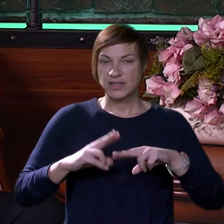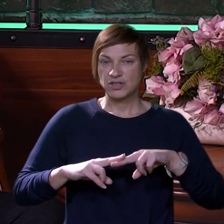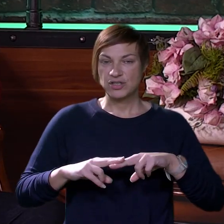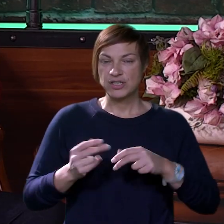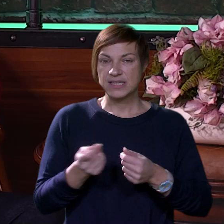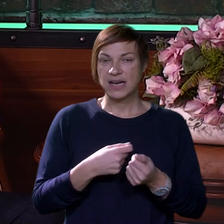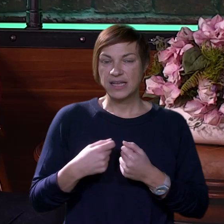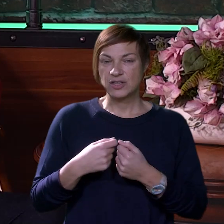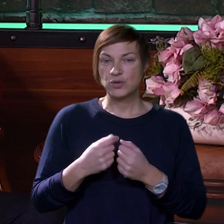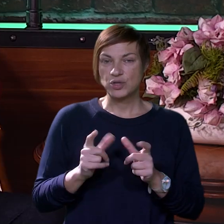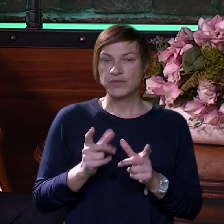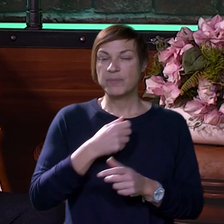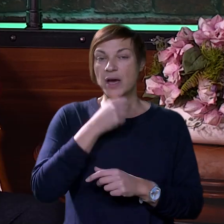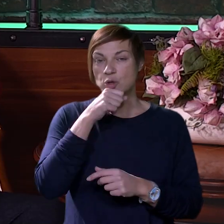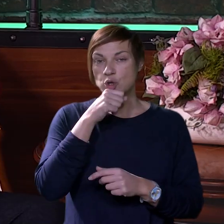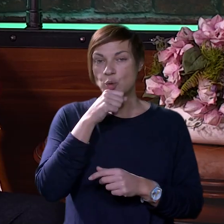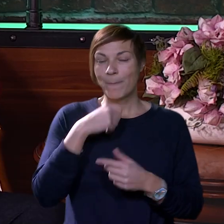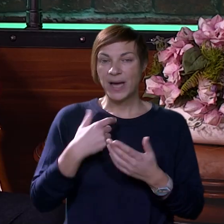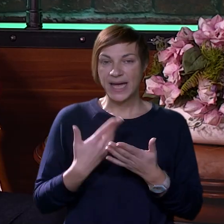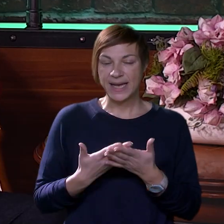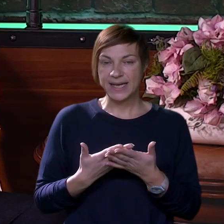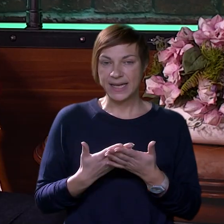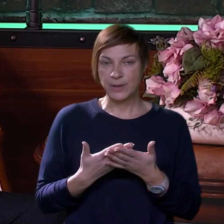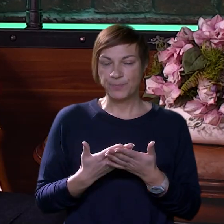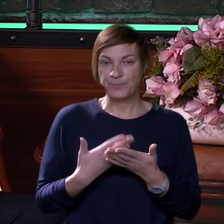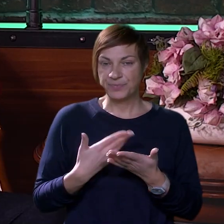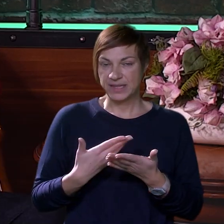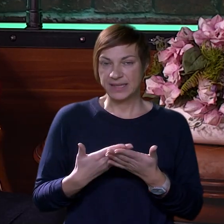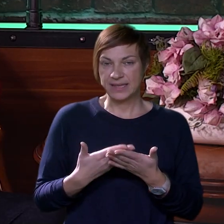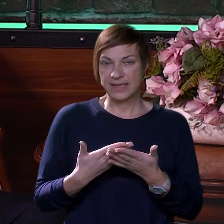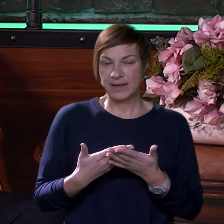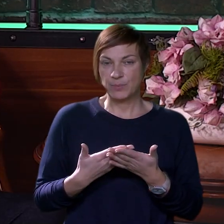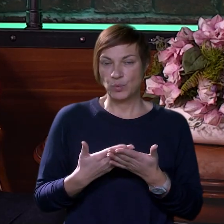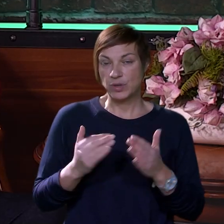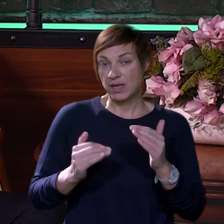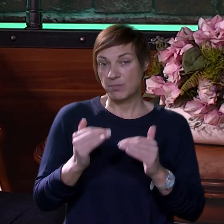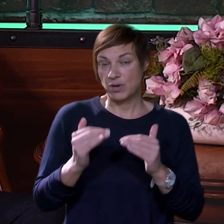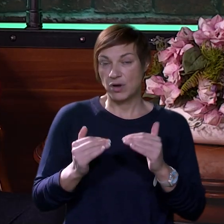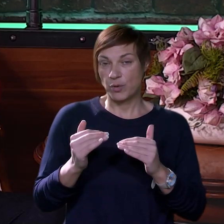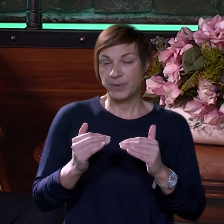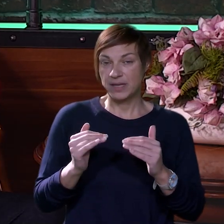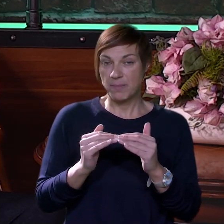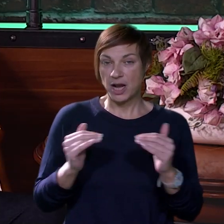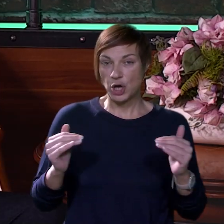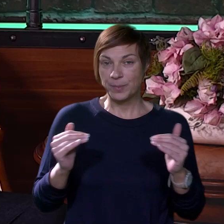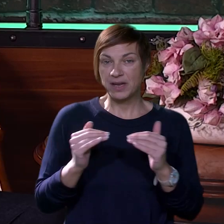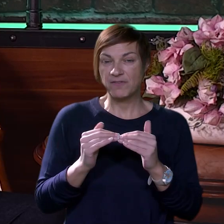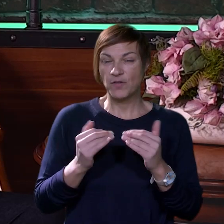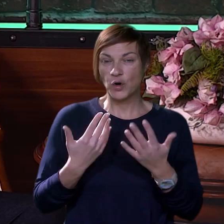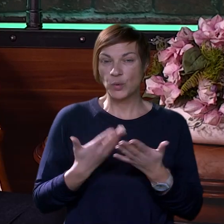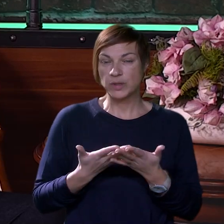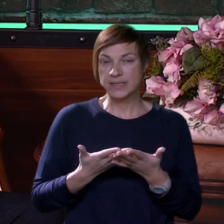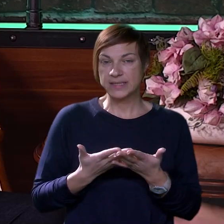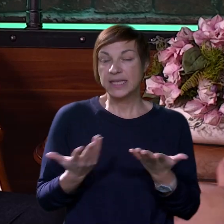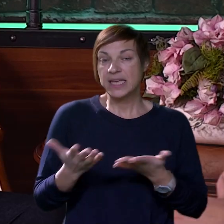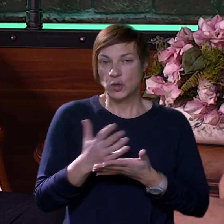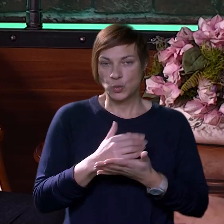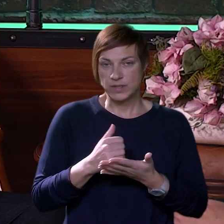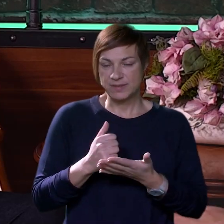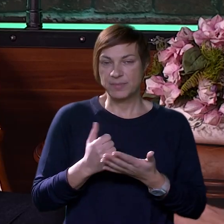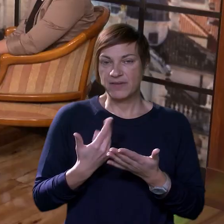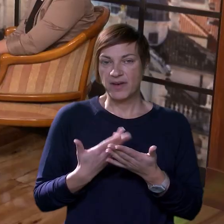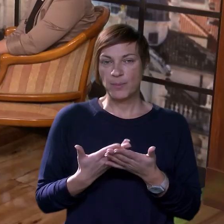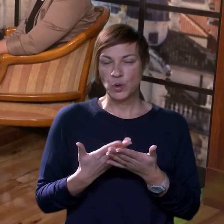sa ostalim društvima u županiji, baš da budemo optimalni, na optimalnom nivou i željan. I